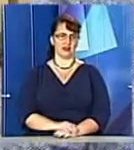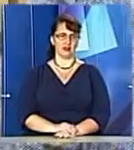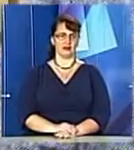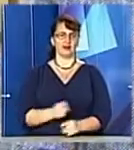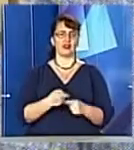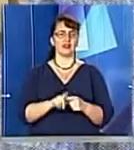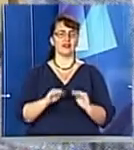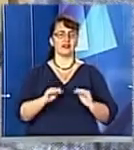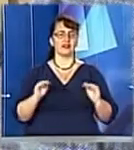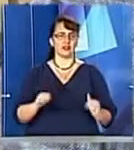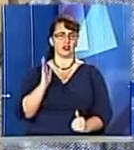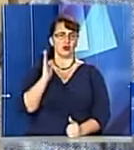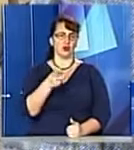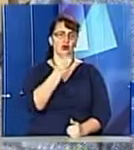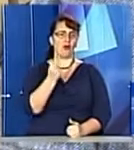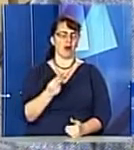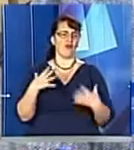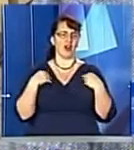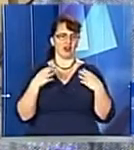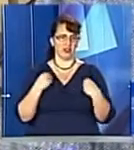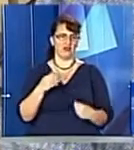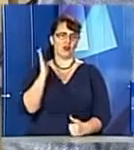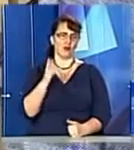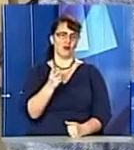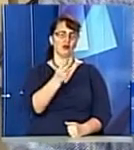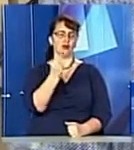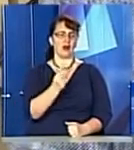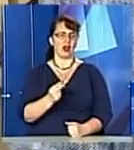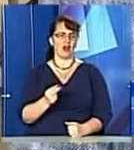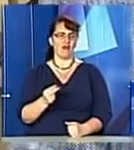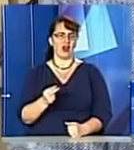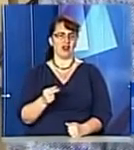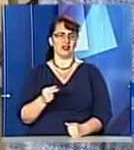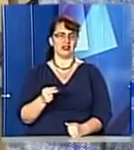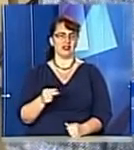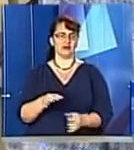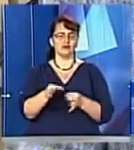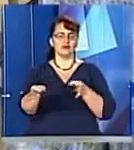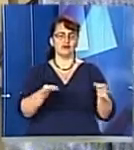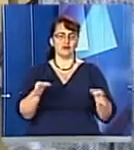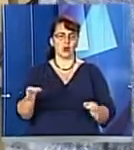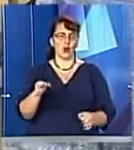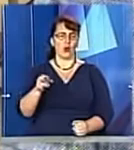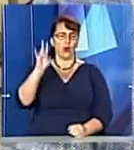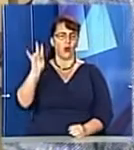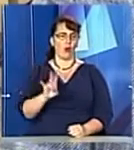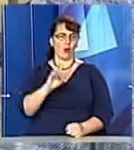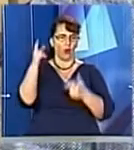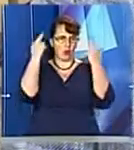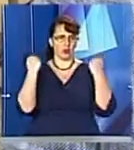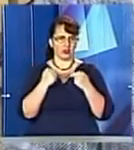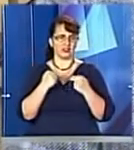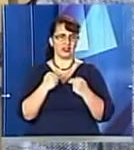Ті діти будуть малювати Львів, будуть малювати околиці монастирів, по яких ступала